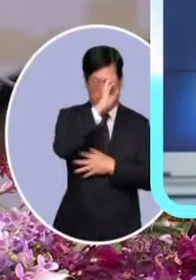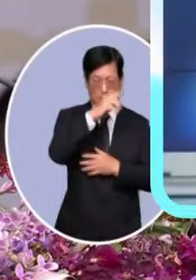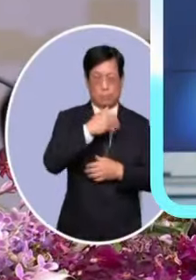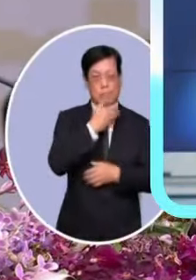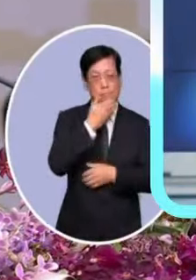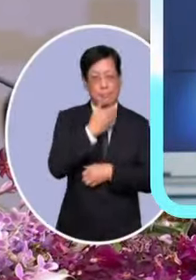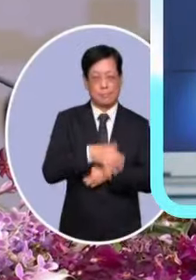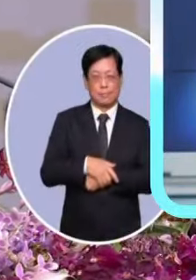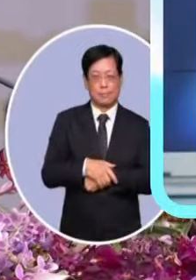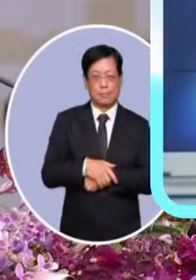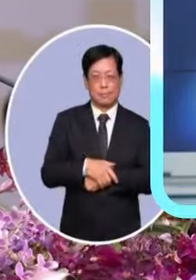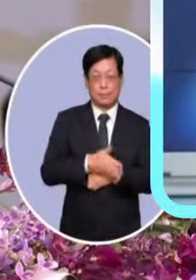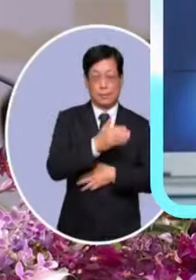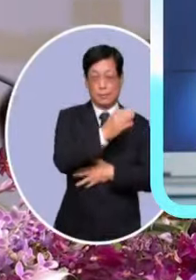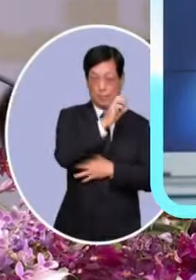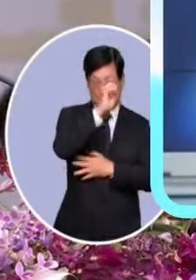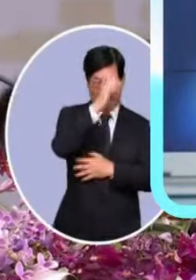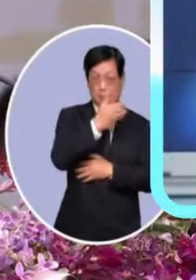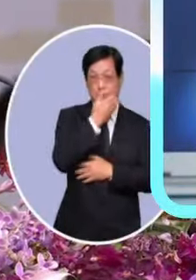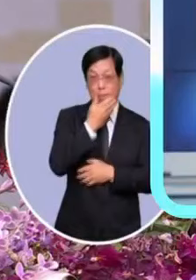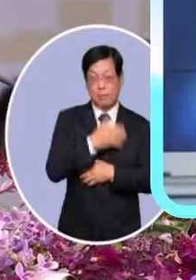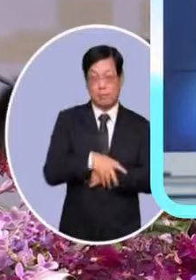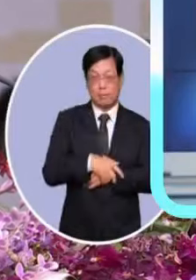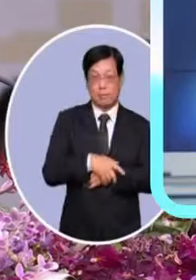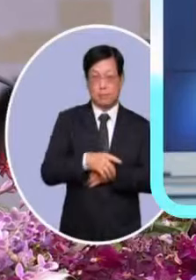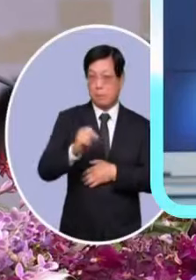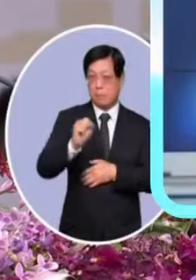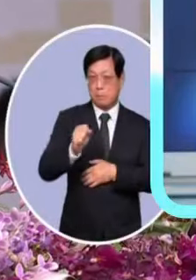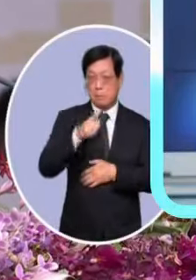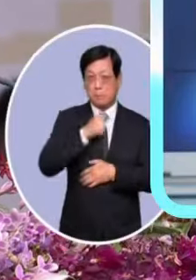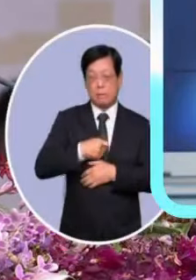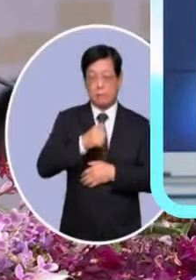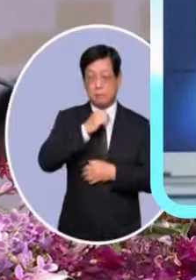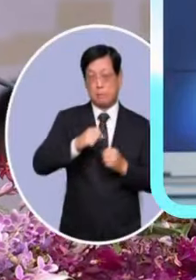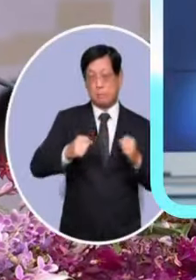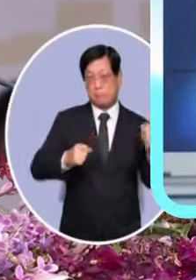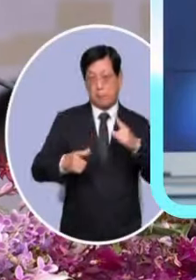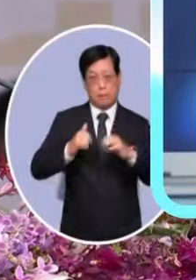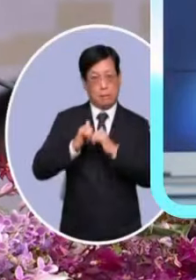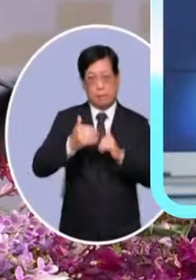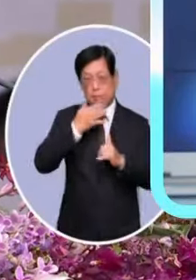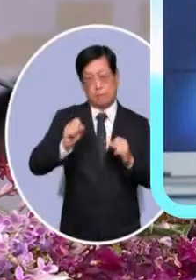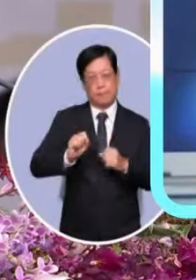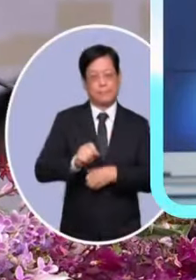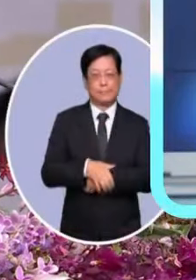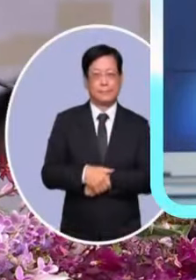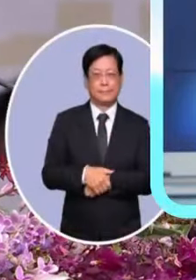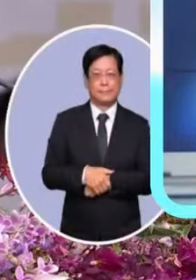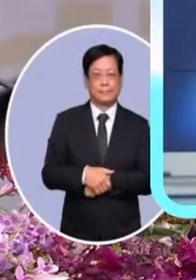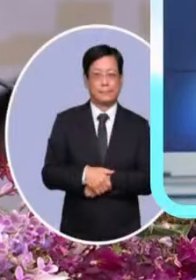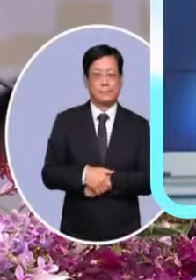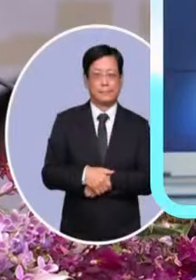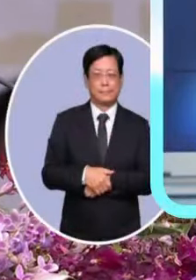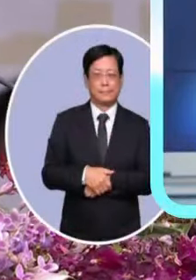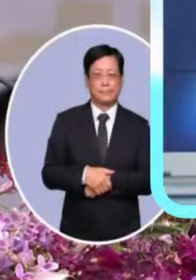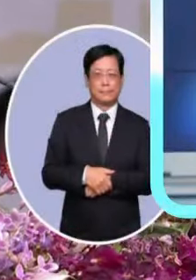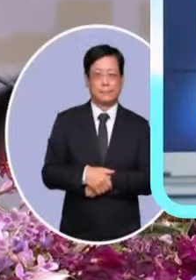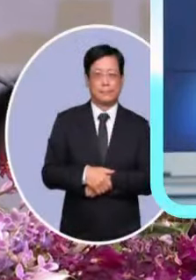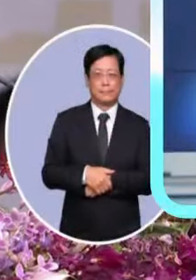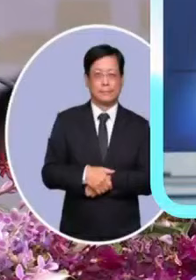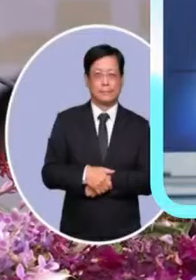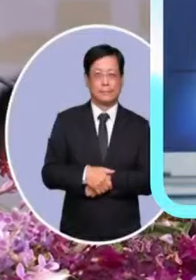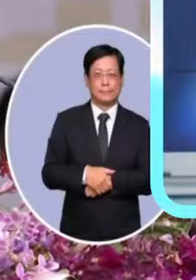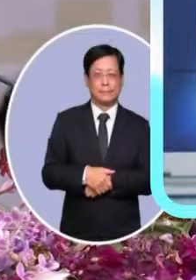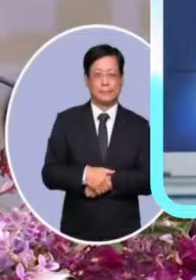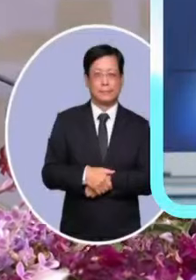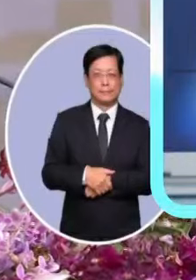实哦，人家国民党跟民众党一听就知道。你是不是有准备？ 对，有没有要做？真的要做？ 要对我们做部